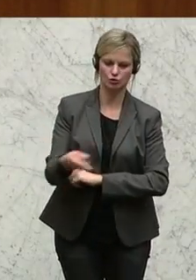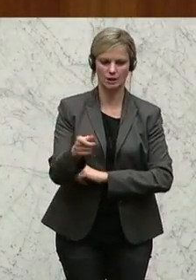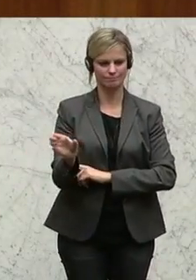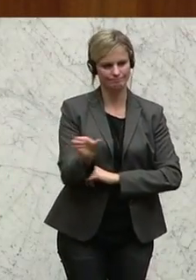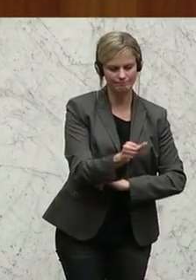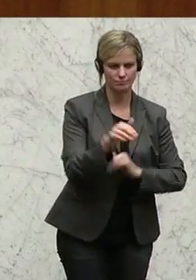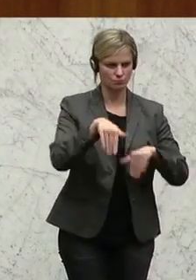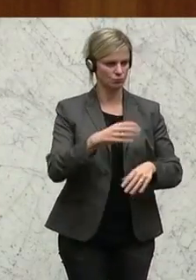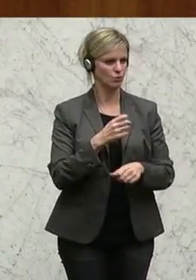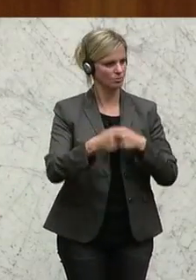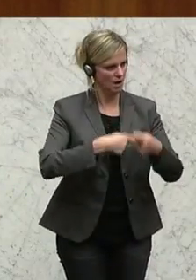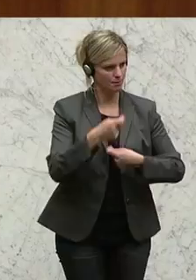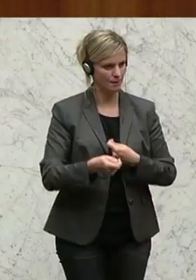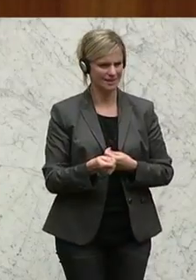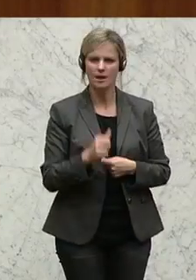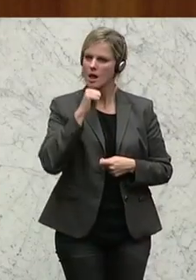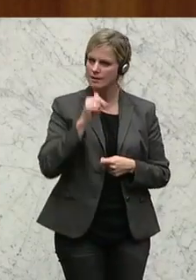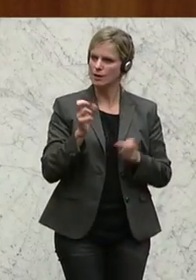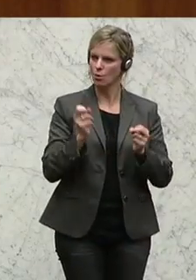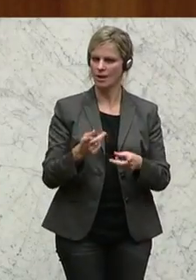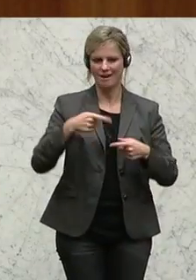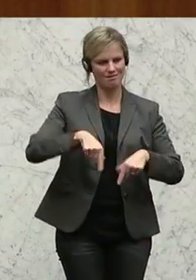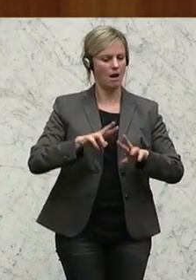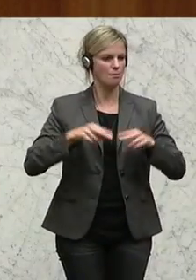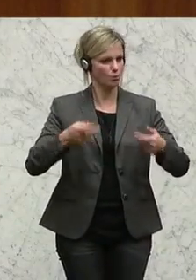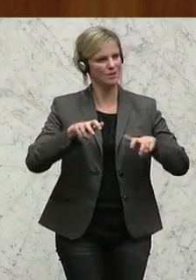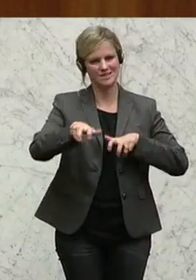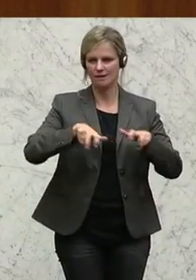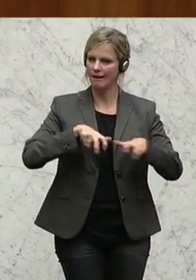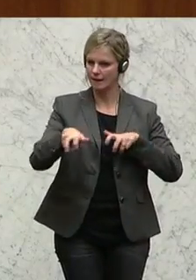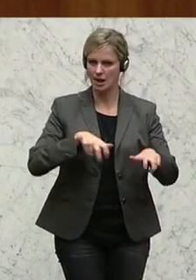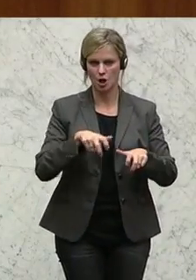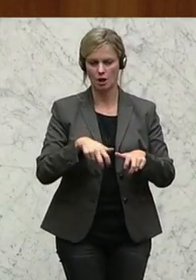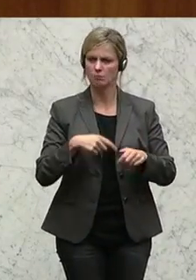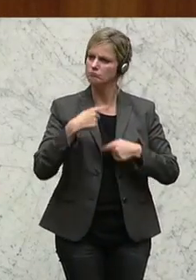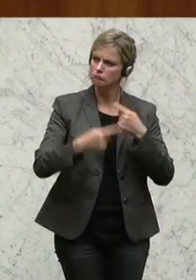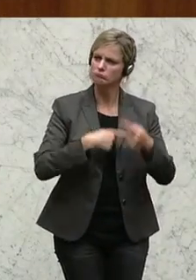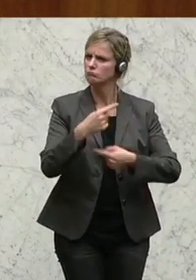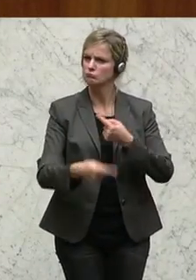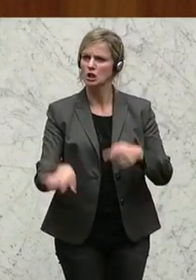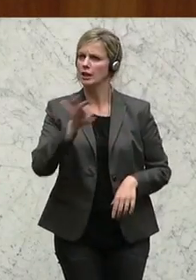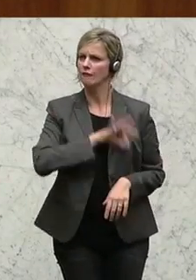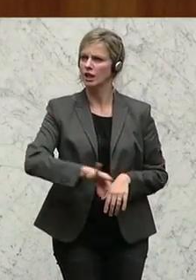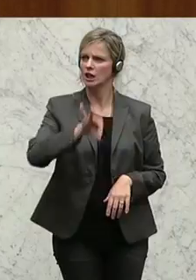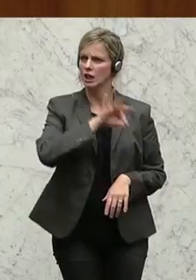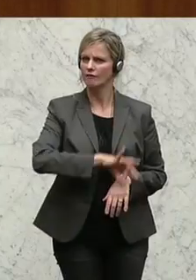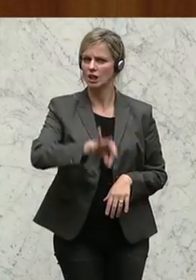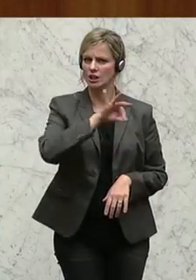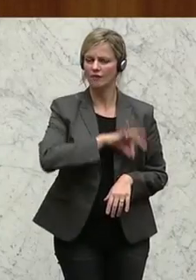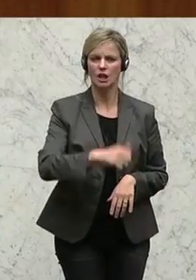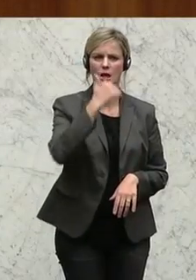okay, dass diese Bundesregierung laufend Gewinne privatisiert, aber